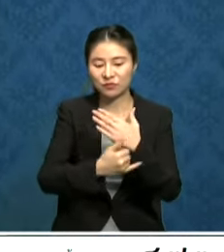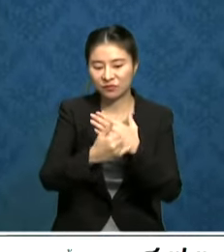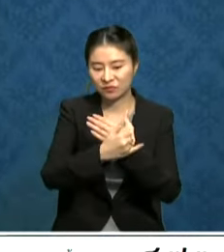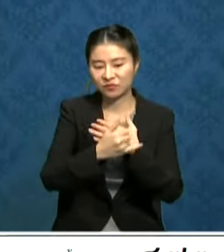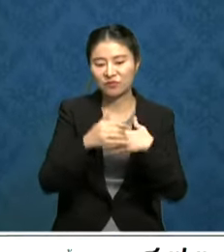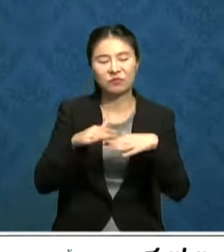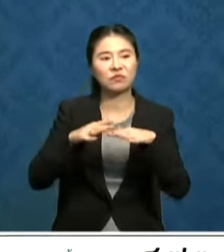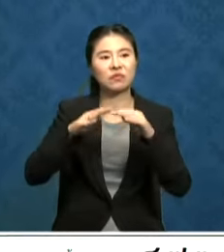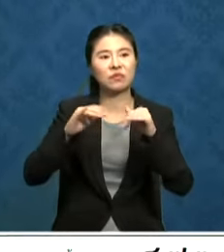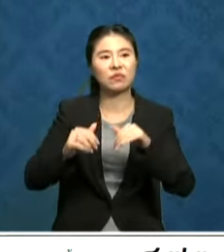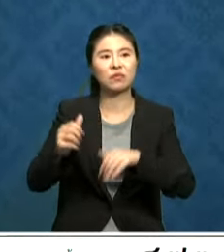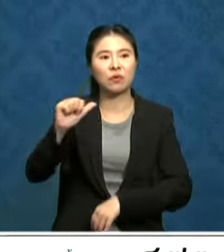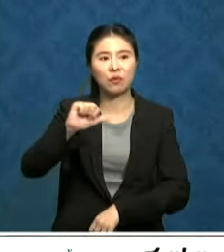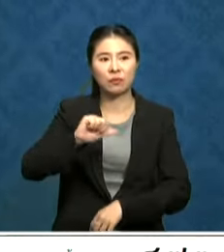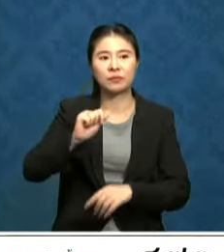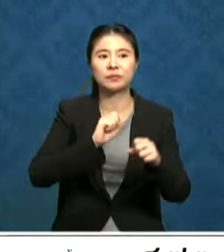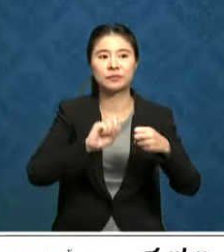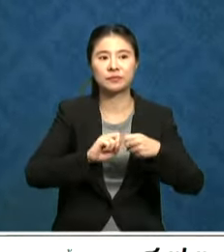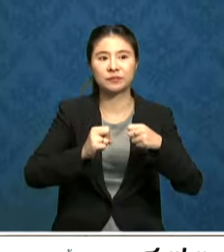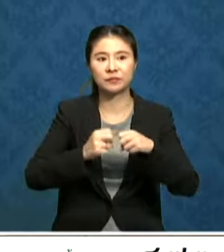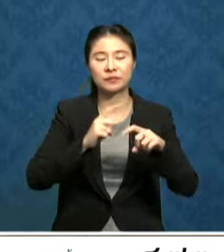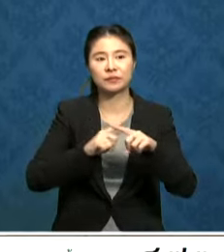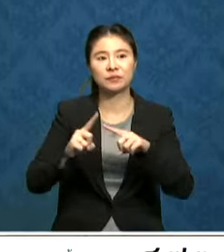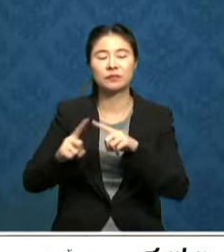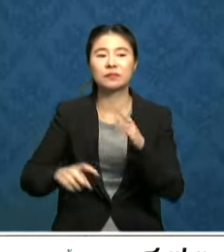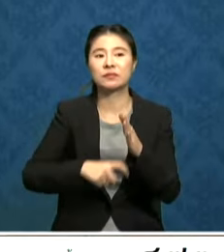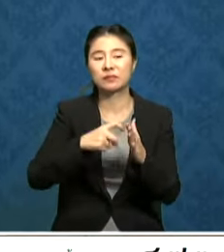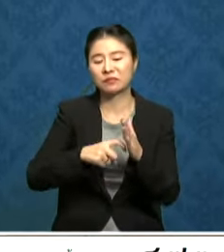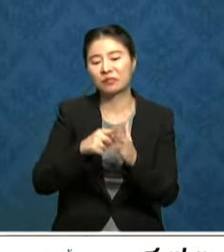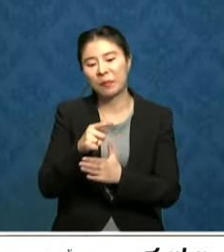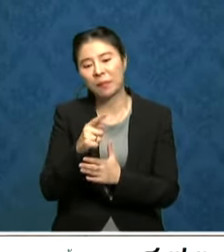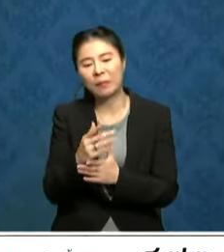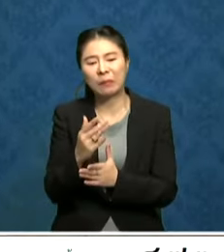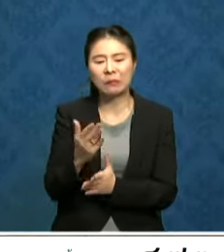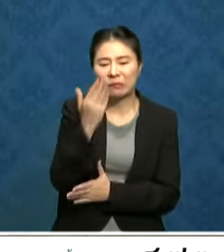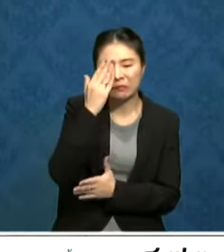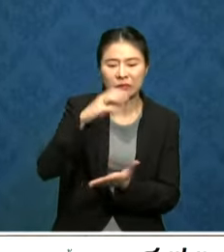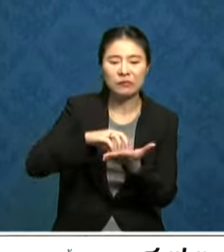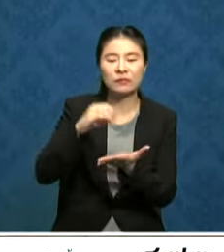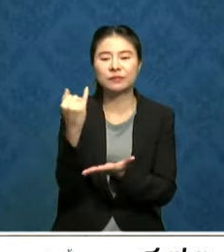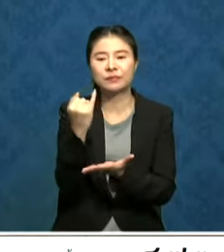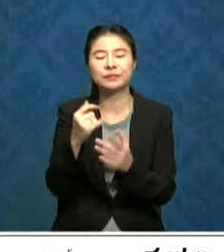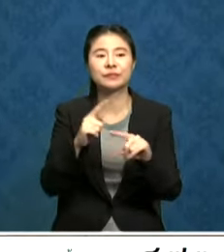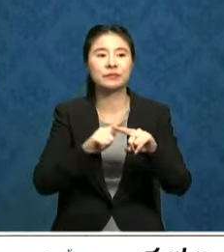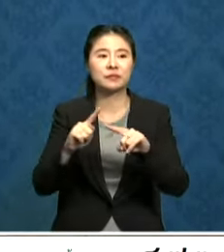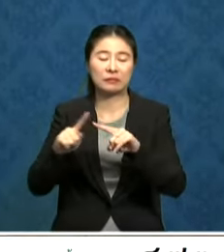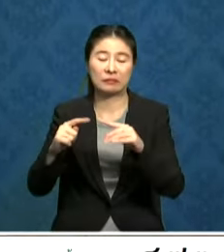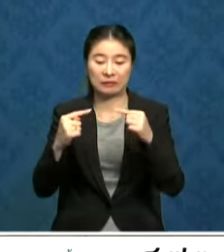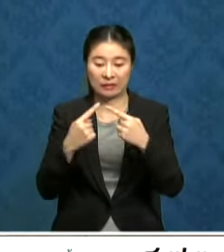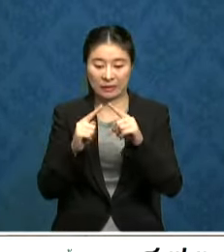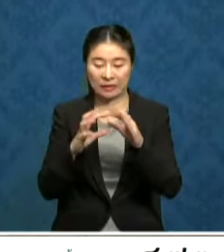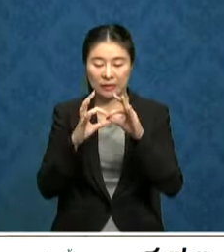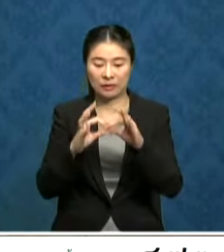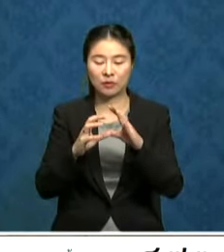ถดถอยลงวิกฤตต่างๆค่ะไม่ได้เกิดขึ้นด้วยความบังเอิญแต่มีมูลเหตุสำคัญมาจากรัฐธรรมนูญฉบับปี